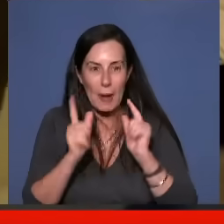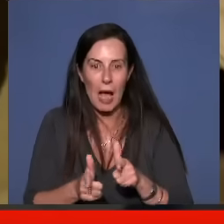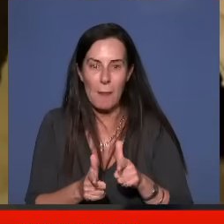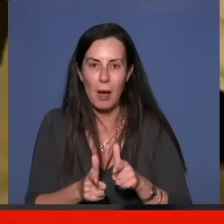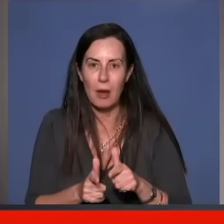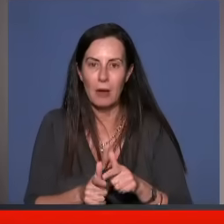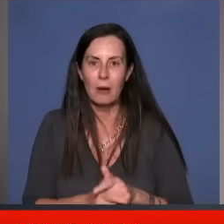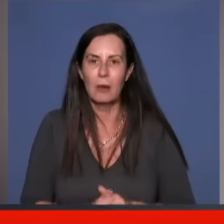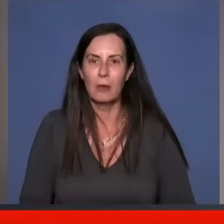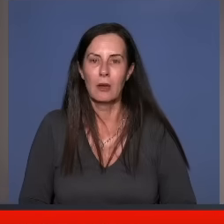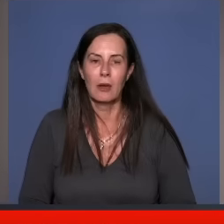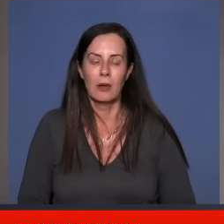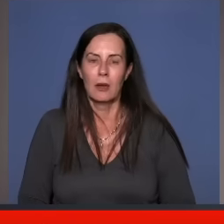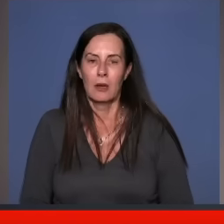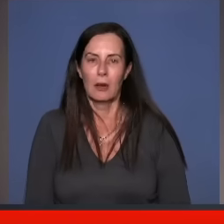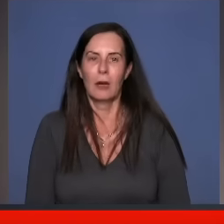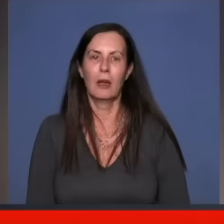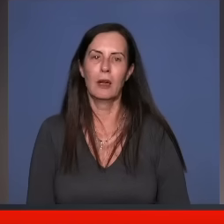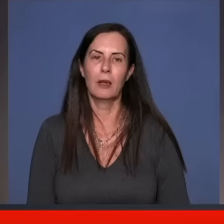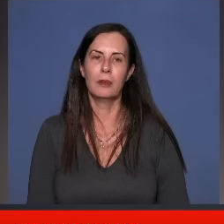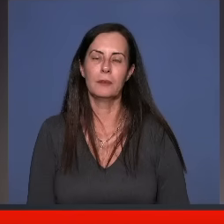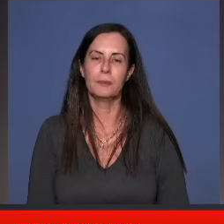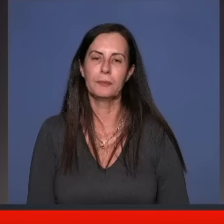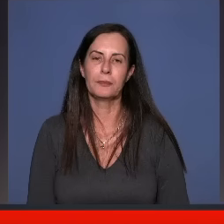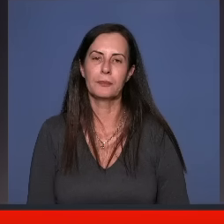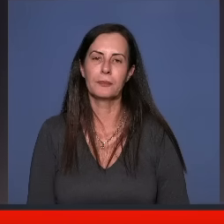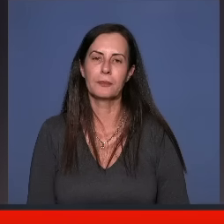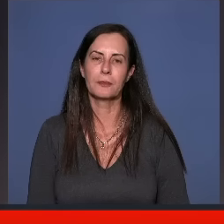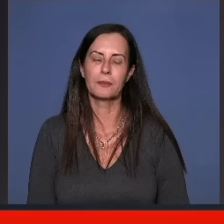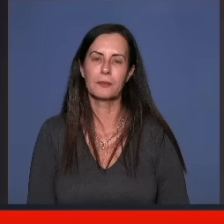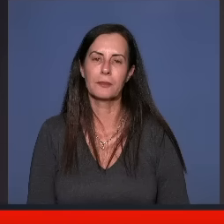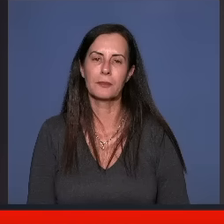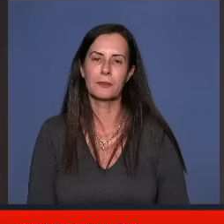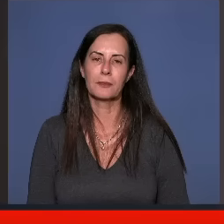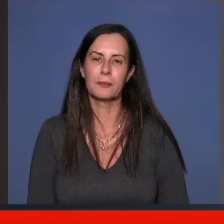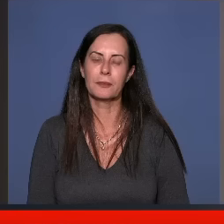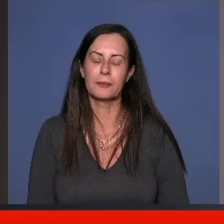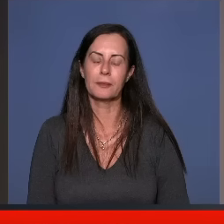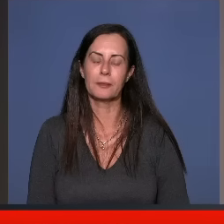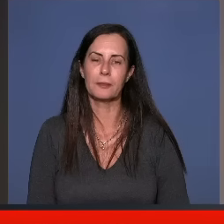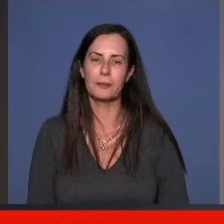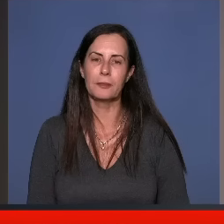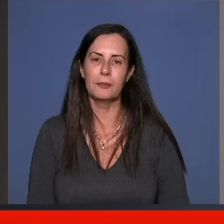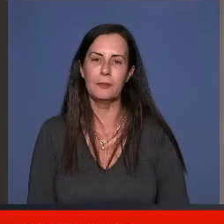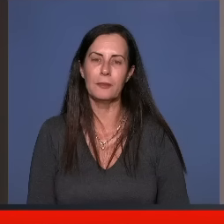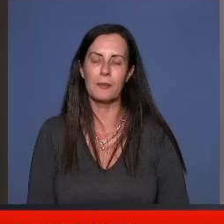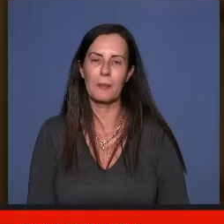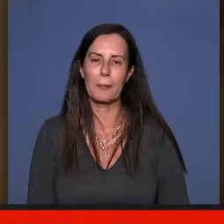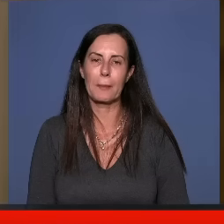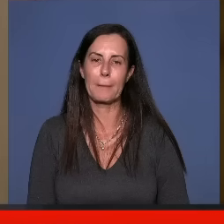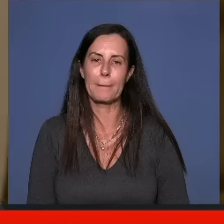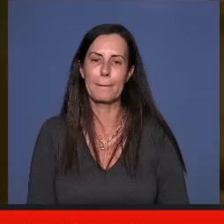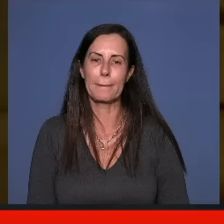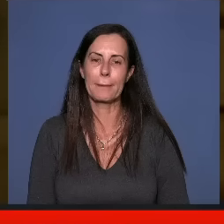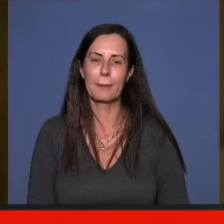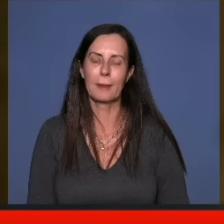כדי הלחימה. גולני שלי היא מלחמת קדש, גולני שלי היא רפיח ואש.